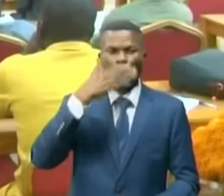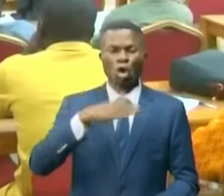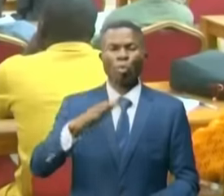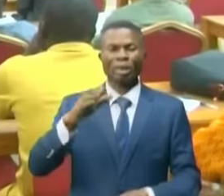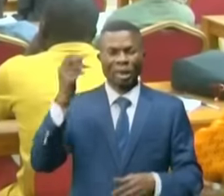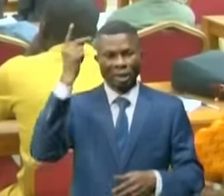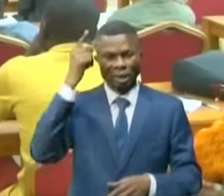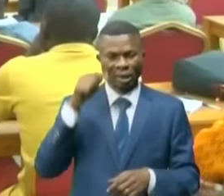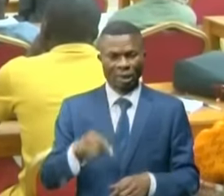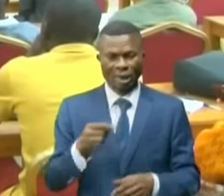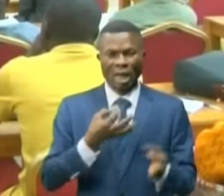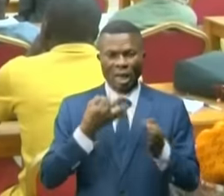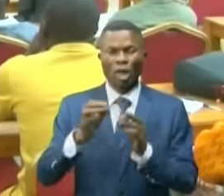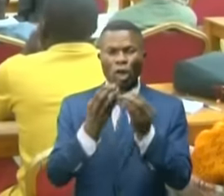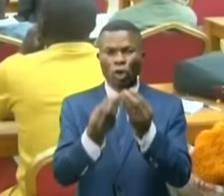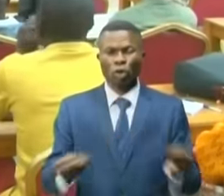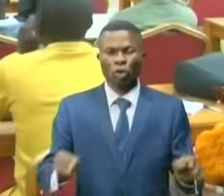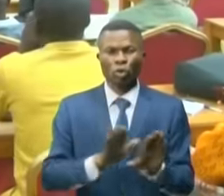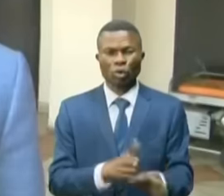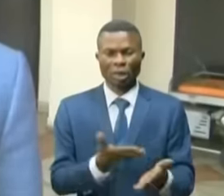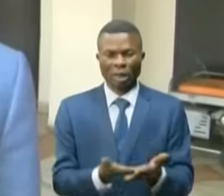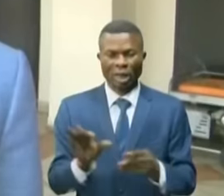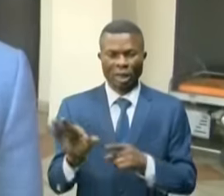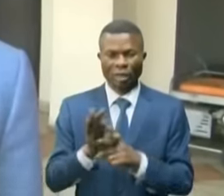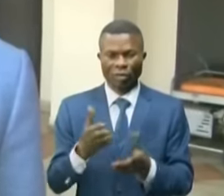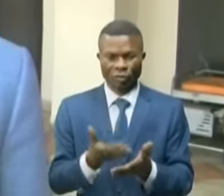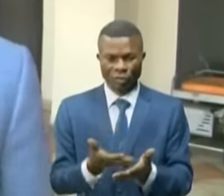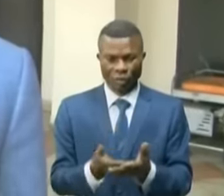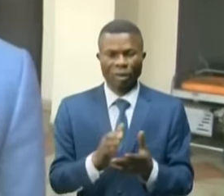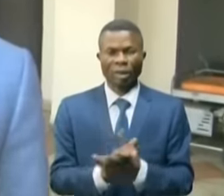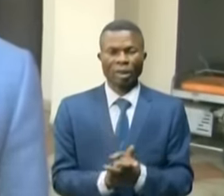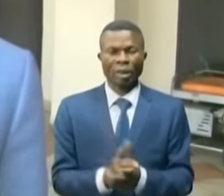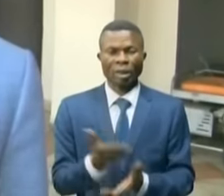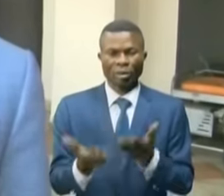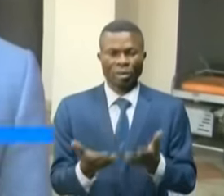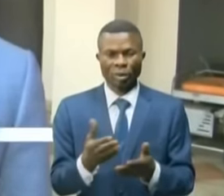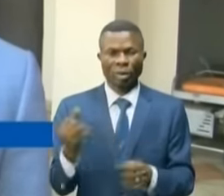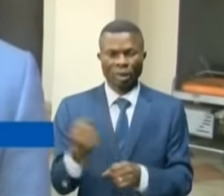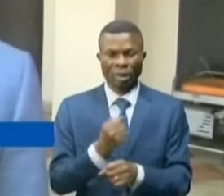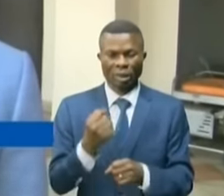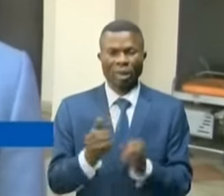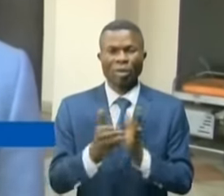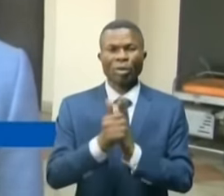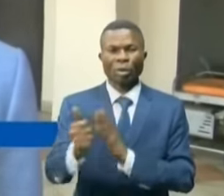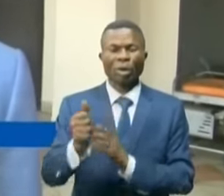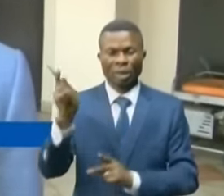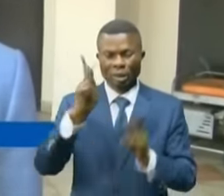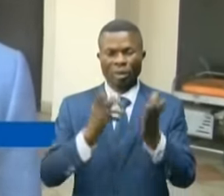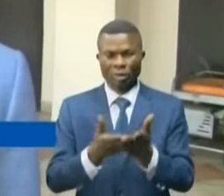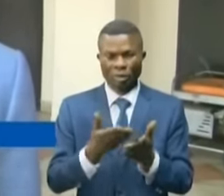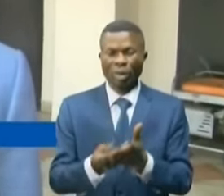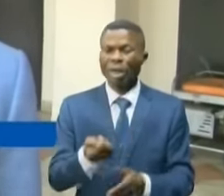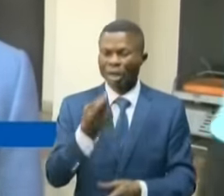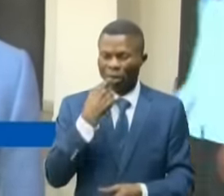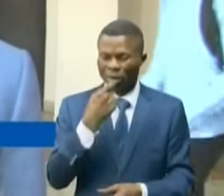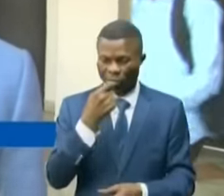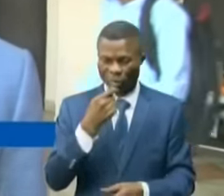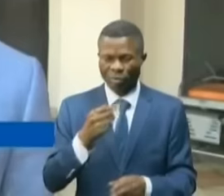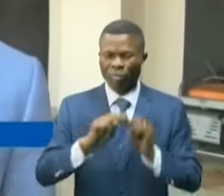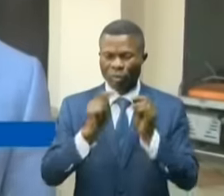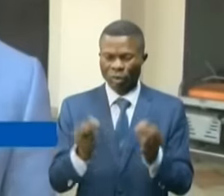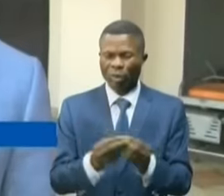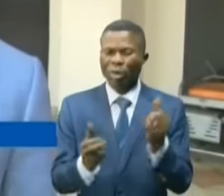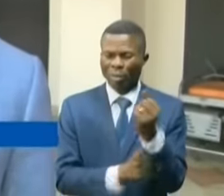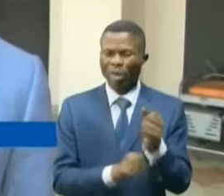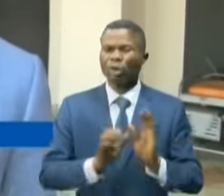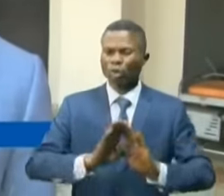de rappeler les résultats attendus. Pour offrir les soins, les services et les soins de qualité à la population, il faut des ressources humaines compétentes